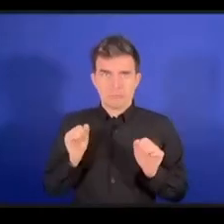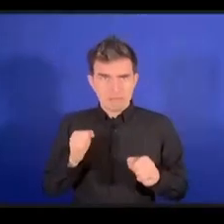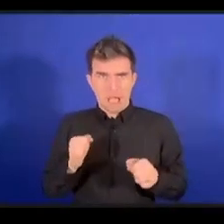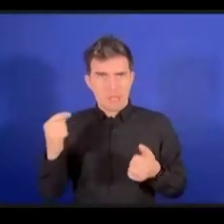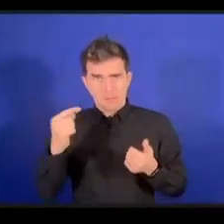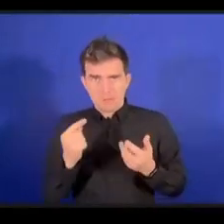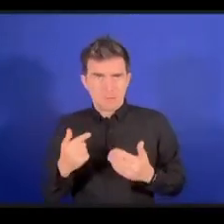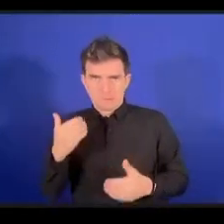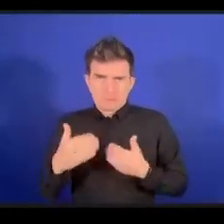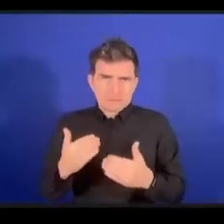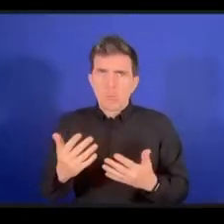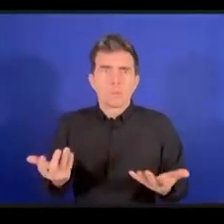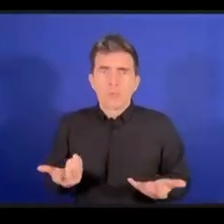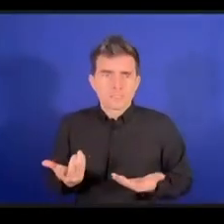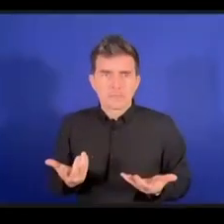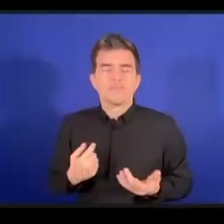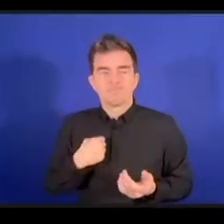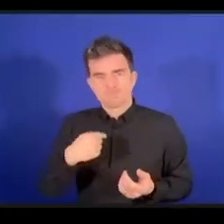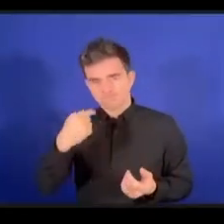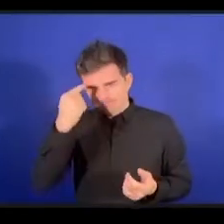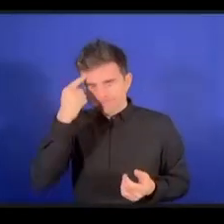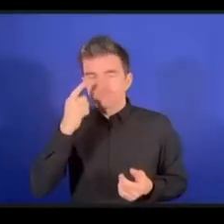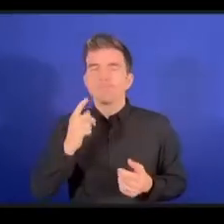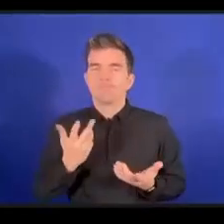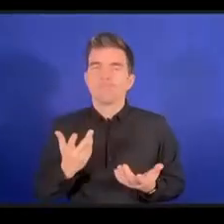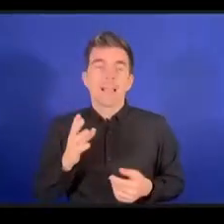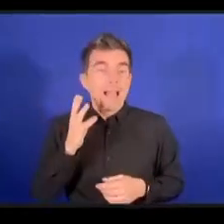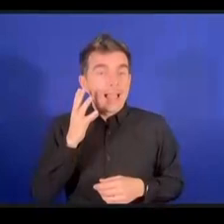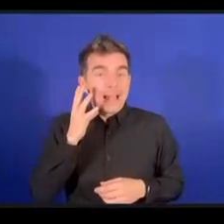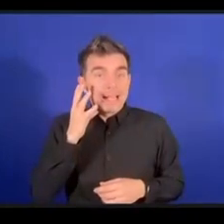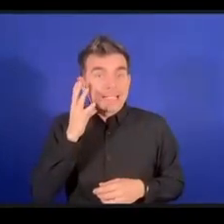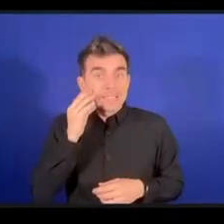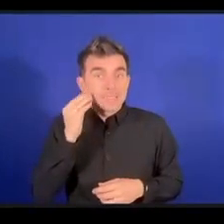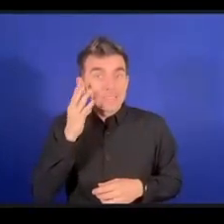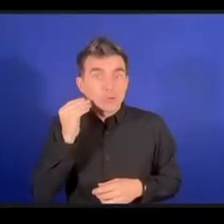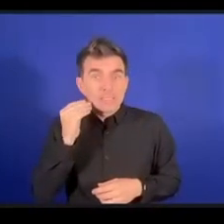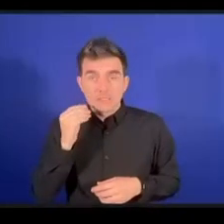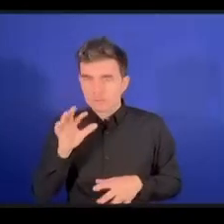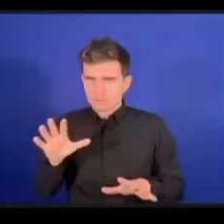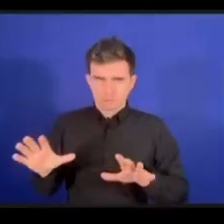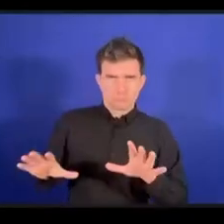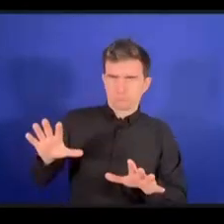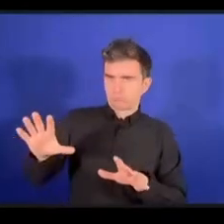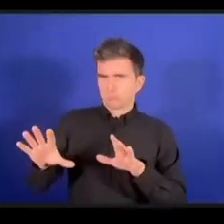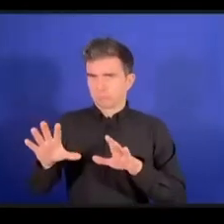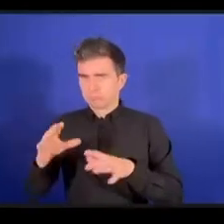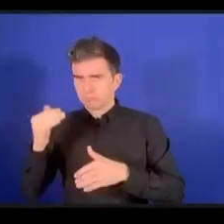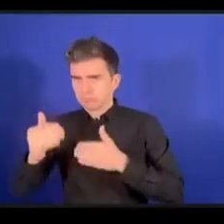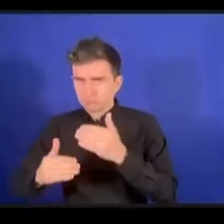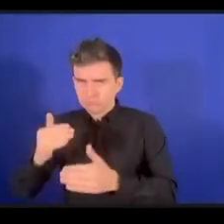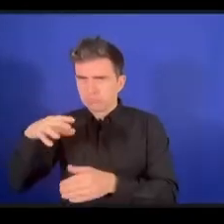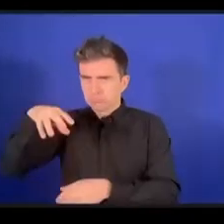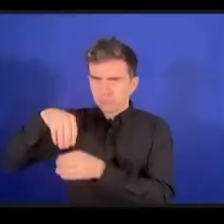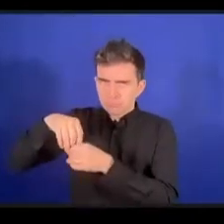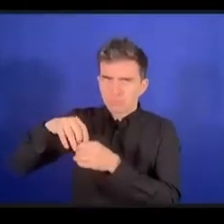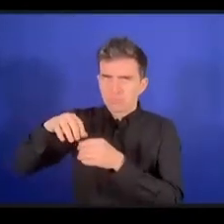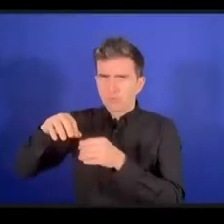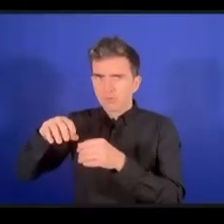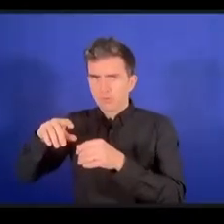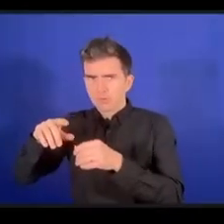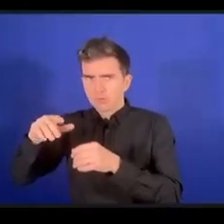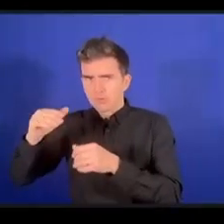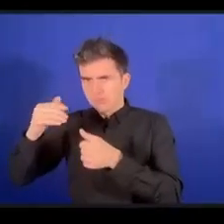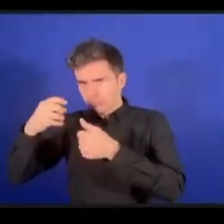我们要吸取教训，因为我